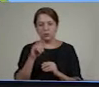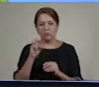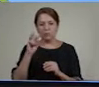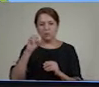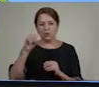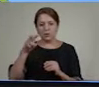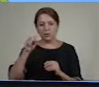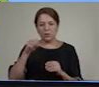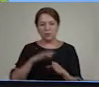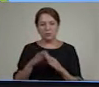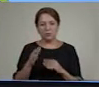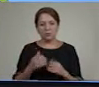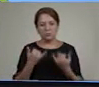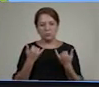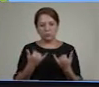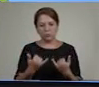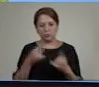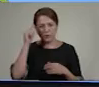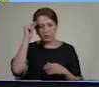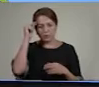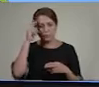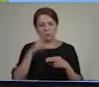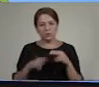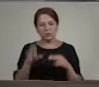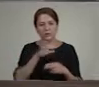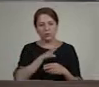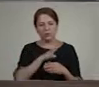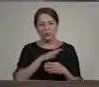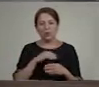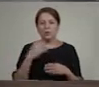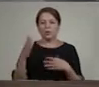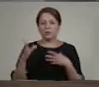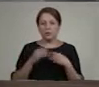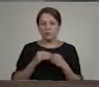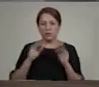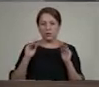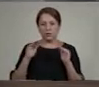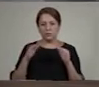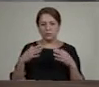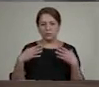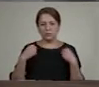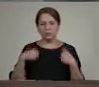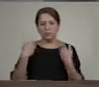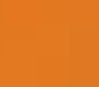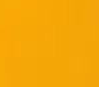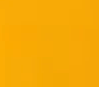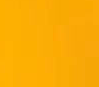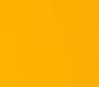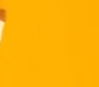yechish. Shunday qilib, bugungi darsimiz o'z nihoyasiga yetdi. Sizlar bilan xayrlashaman. Salomat bo'ling.